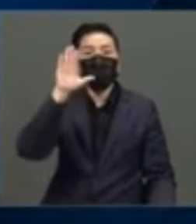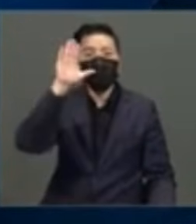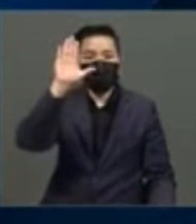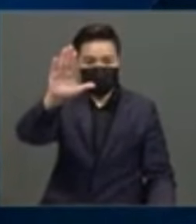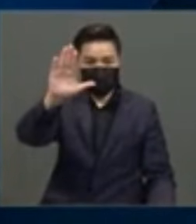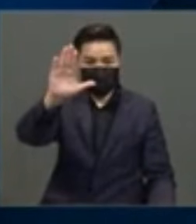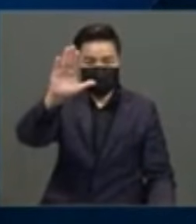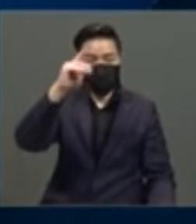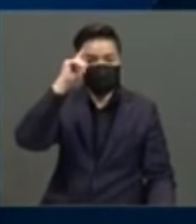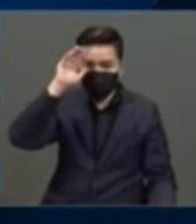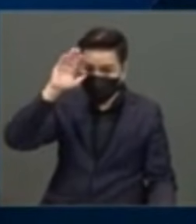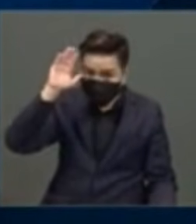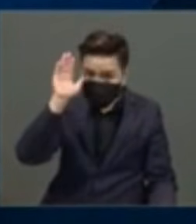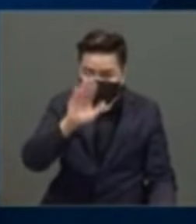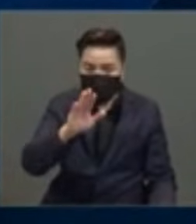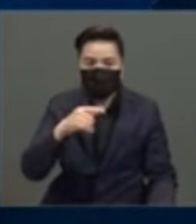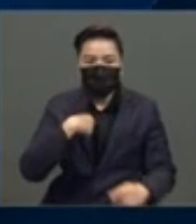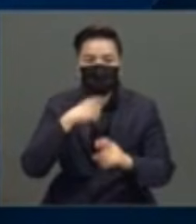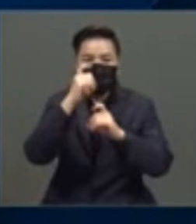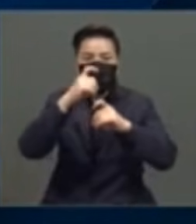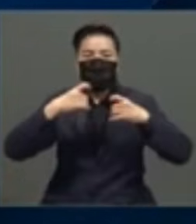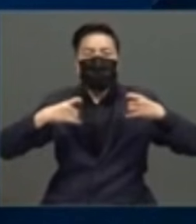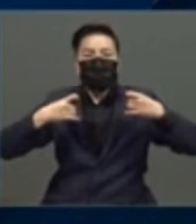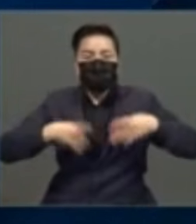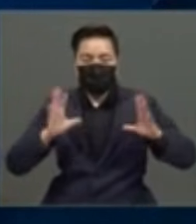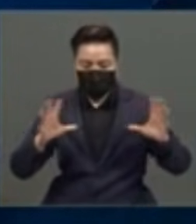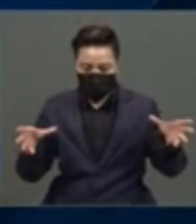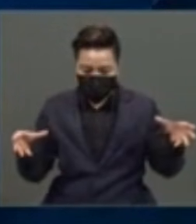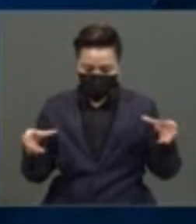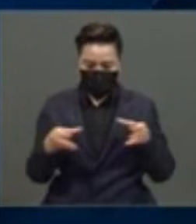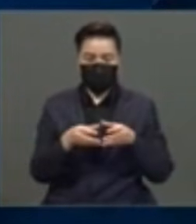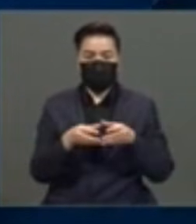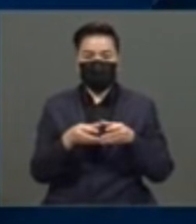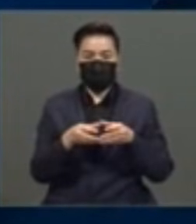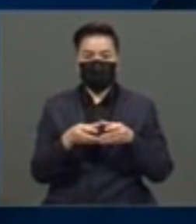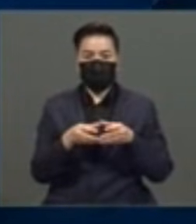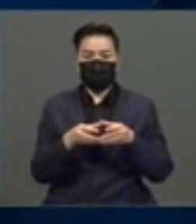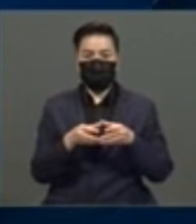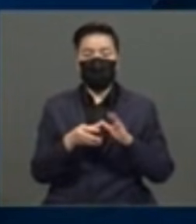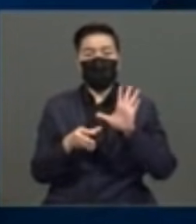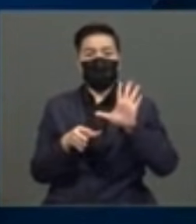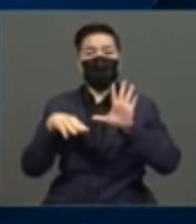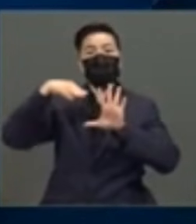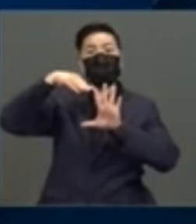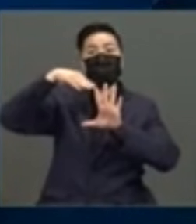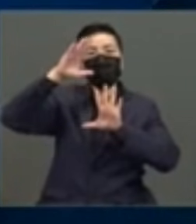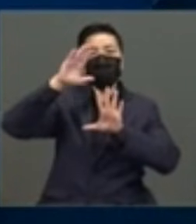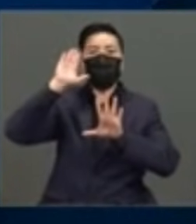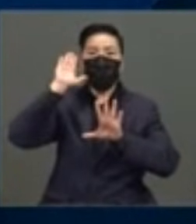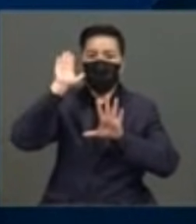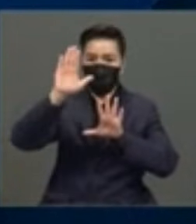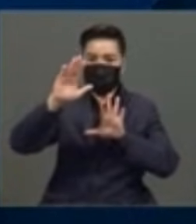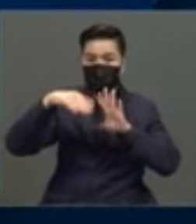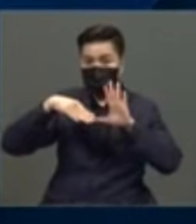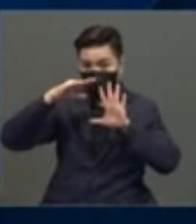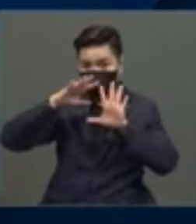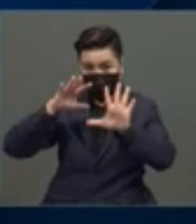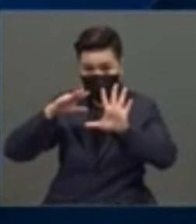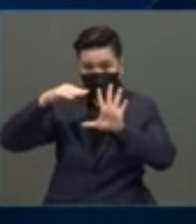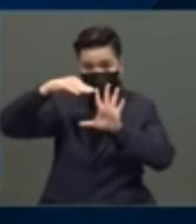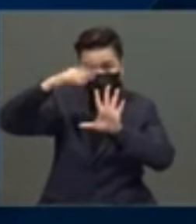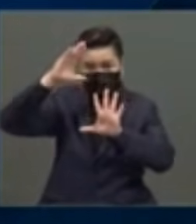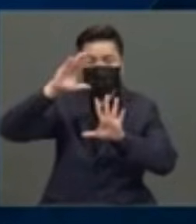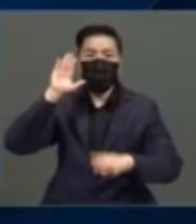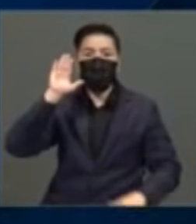กิจกรรมนะครับที่มีความเสี่ยงก็คือการรวมกลุ่มของคนมากกว่า5คนอันนี้ห้ามจัดห้าม